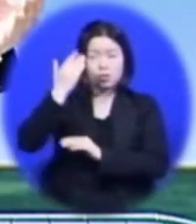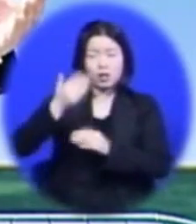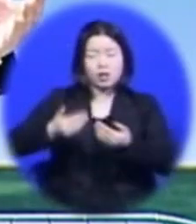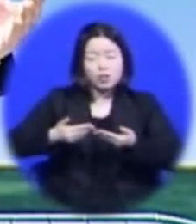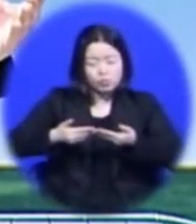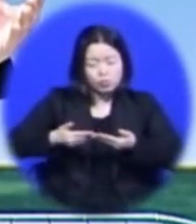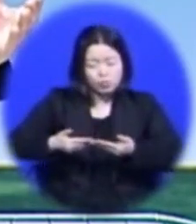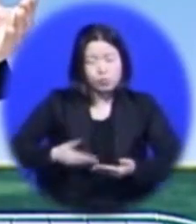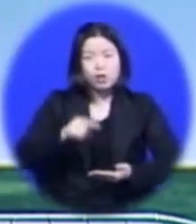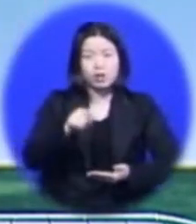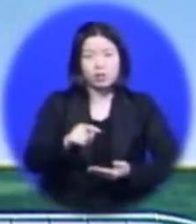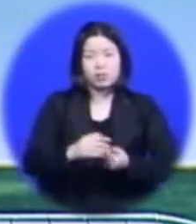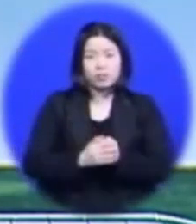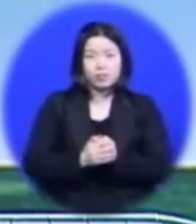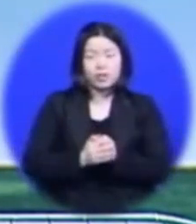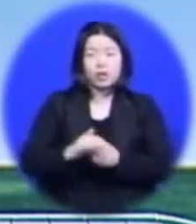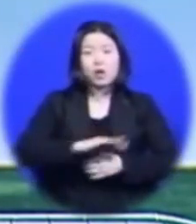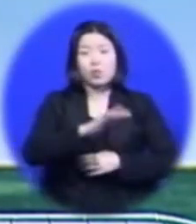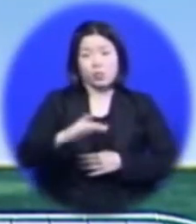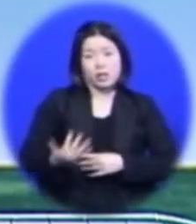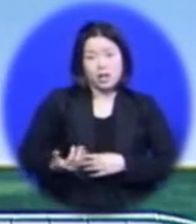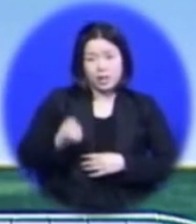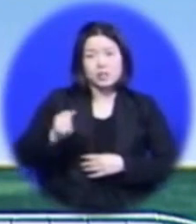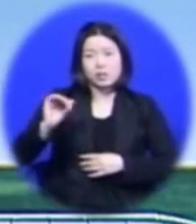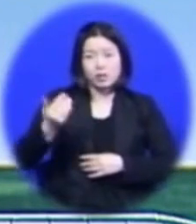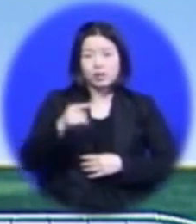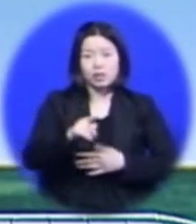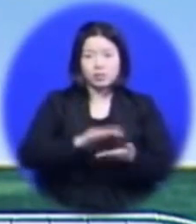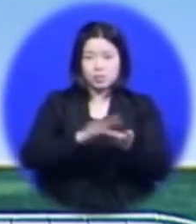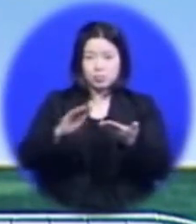것 우리가 얻게 된다는 겁니다.